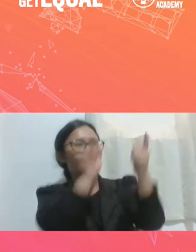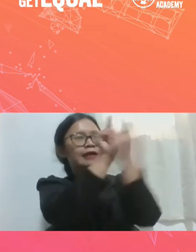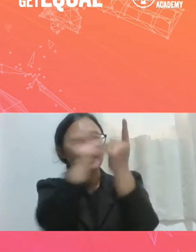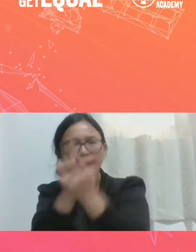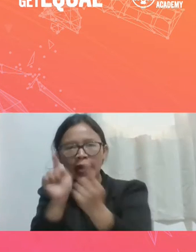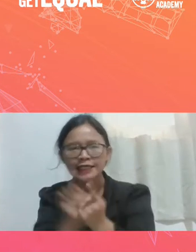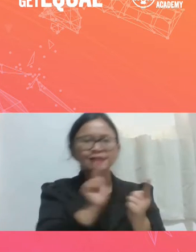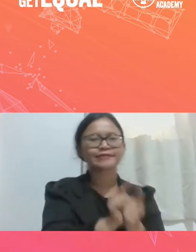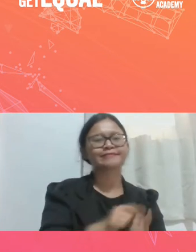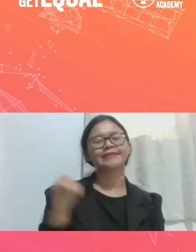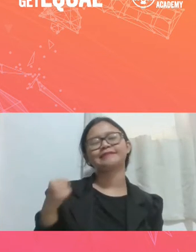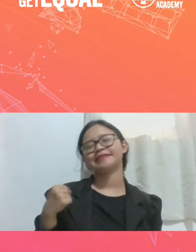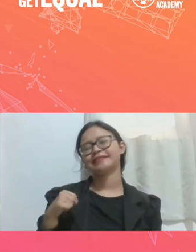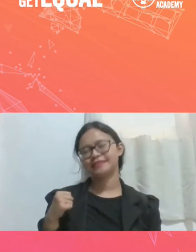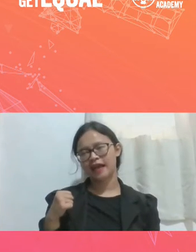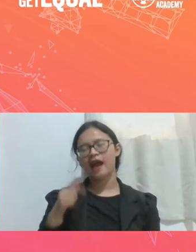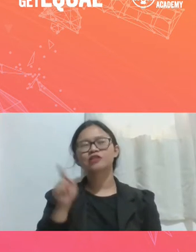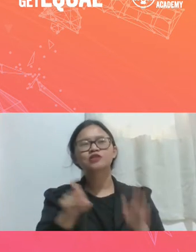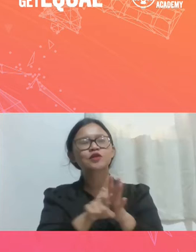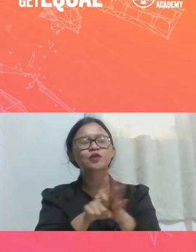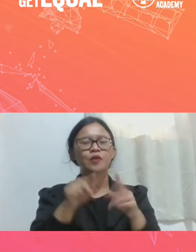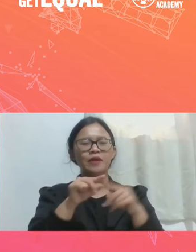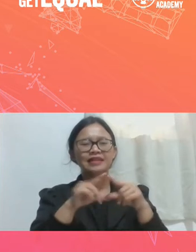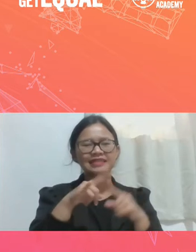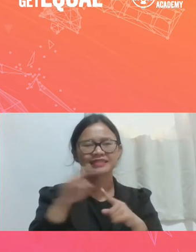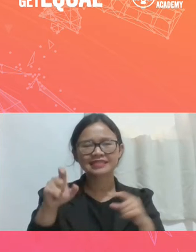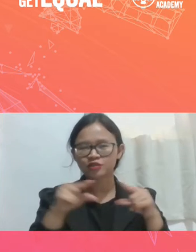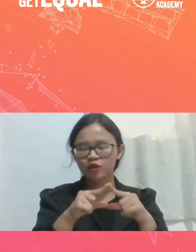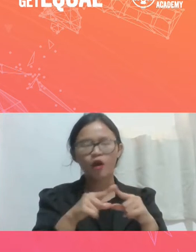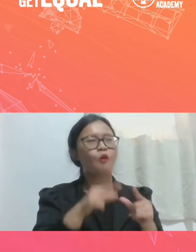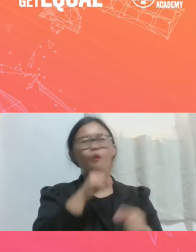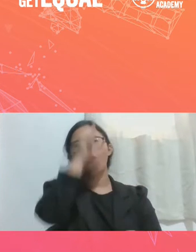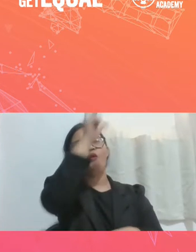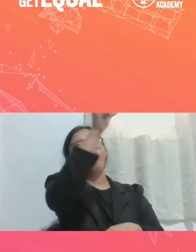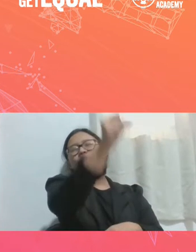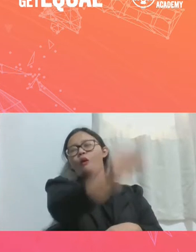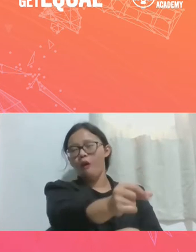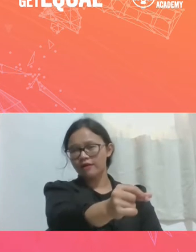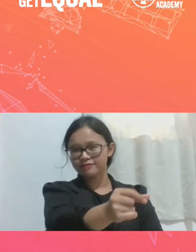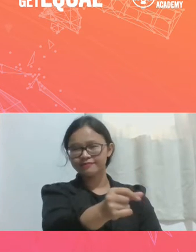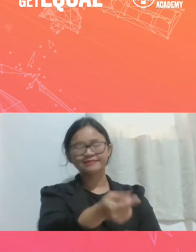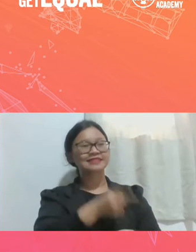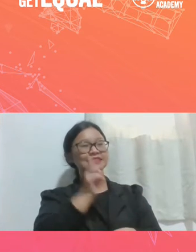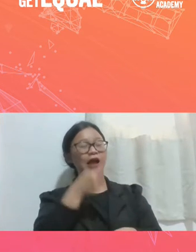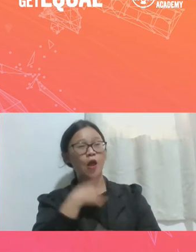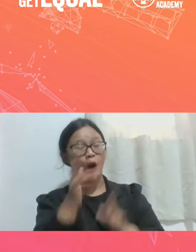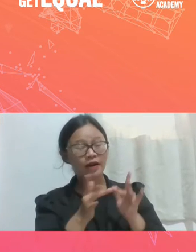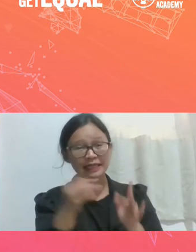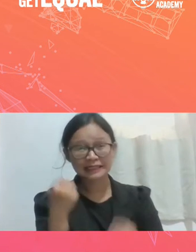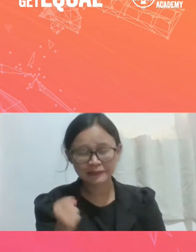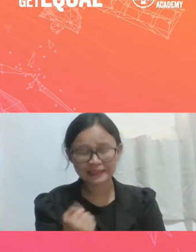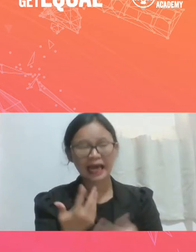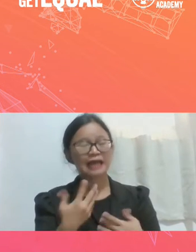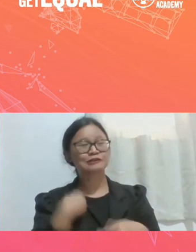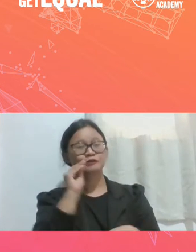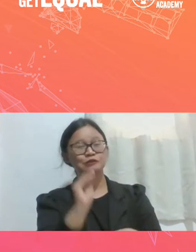secara langsung. Ada Patricia, wah jauh sekali nih Patricia kalau misalnya nggak online betul-betul bisa datang ke Jakarta dan